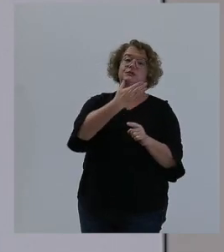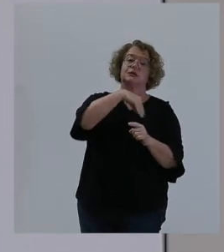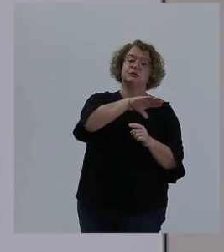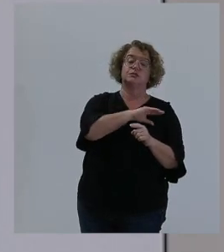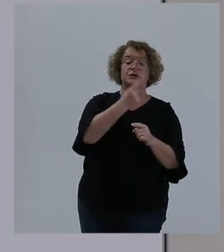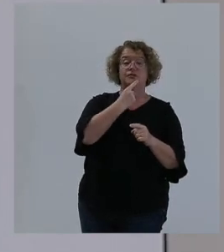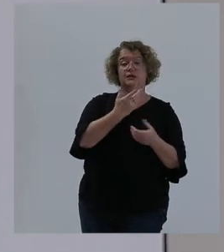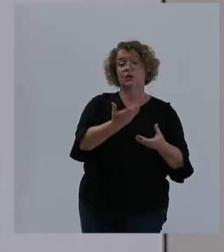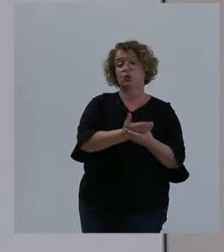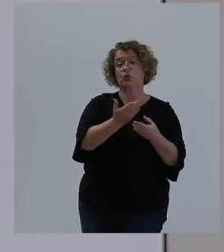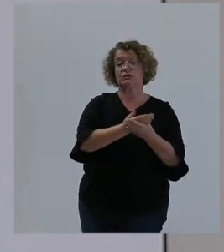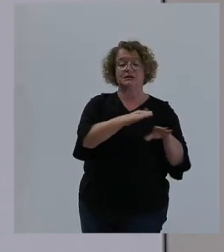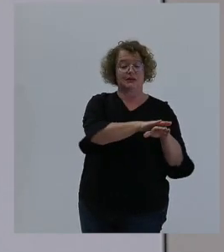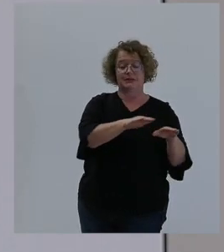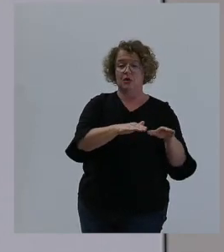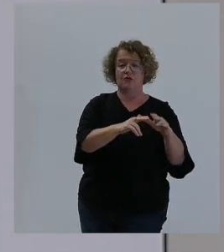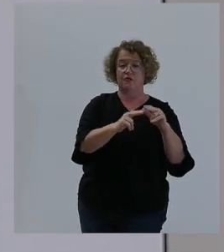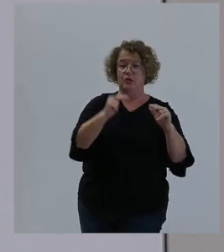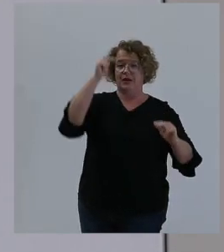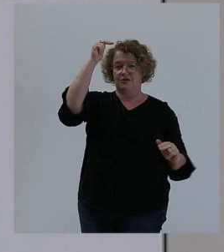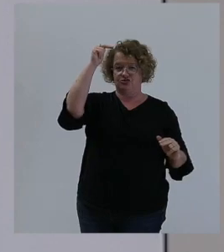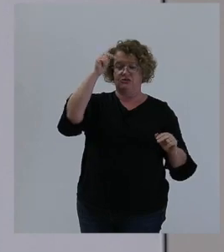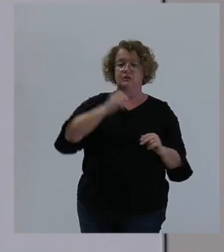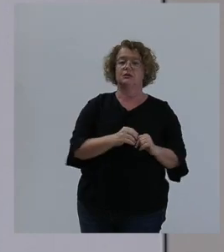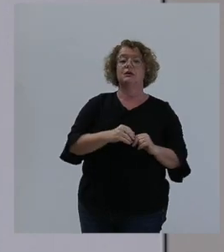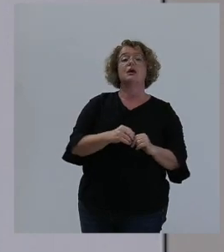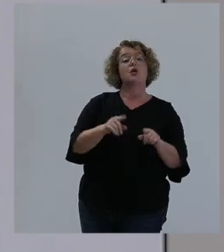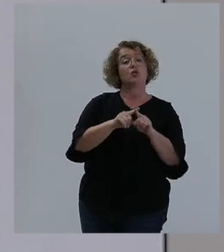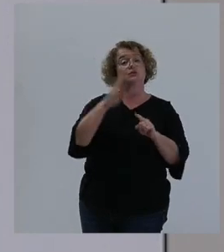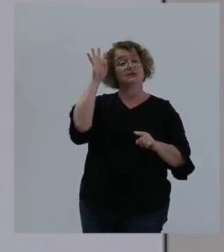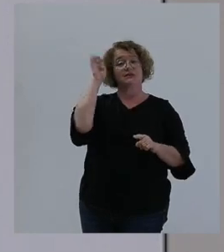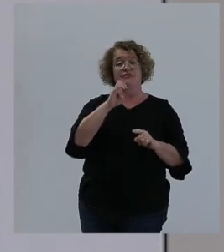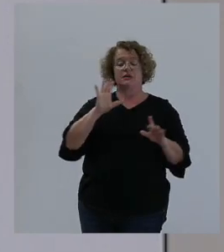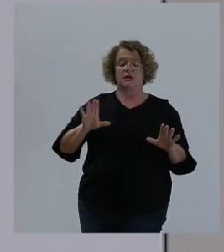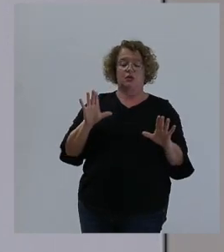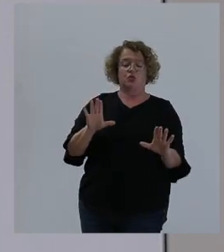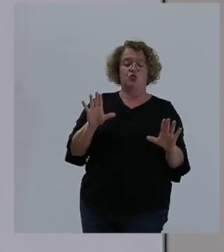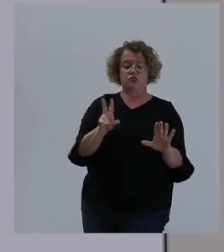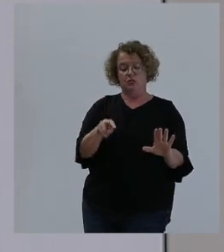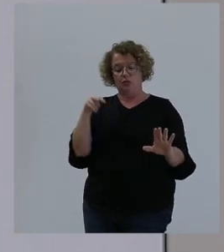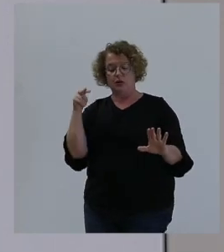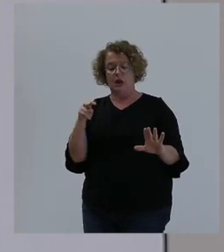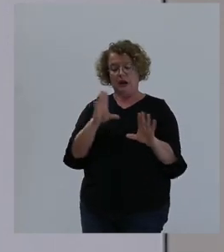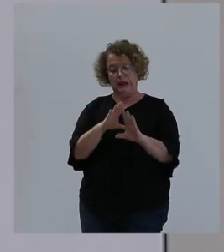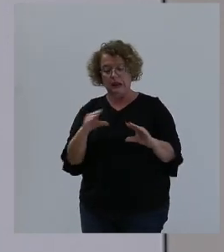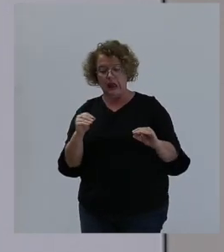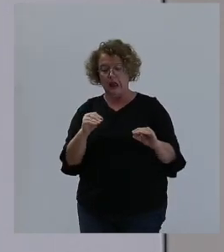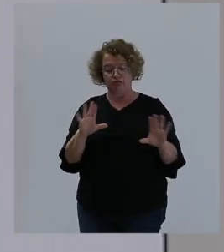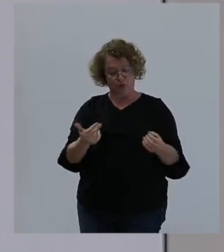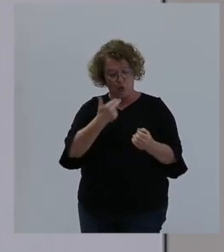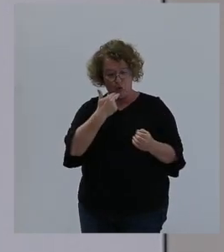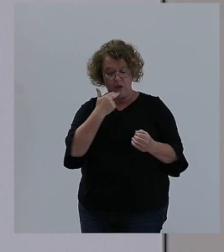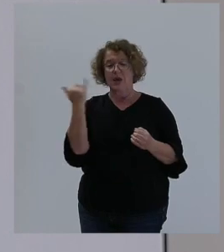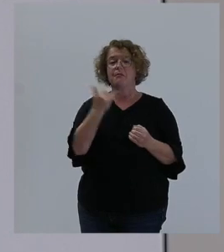hiérarchisés les dossiers et les enjeux que nous abordons. Que nous abordions les difficultés avec calme et compétence. Rien ne sert de proposer